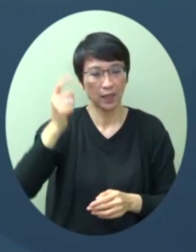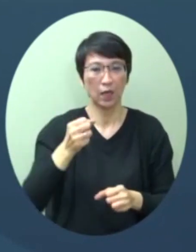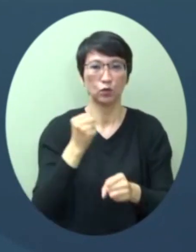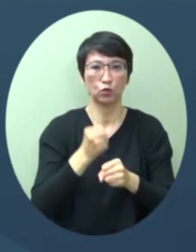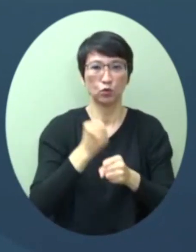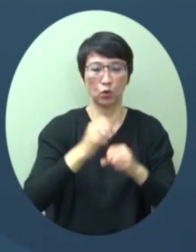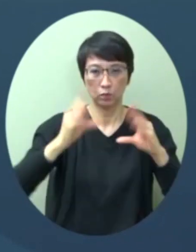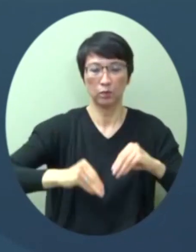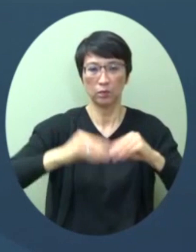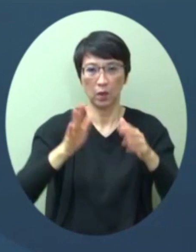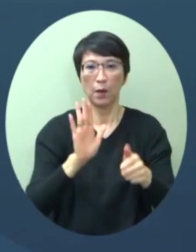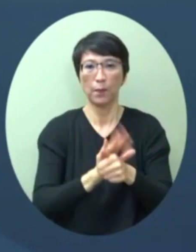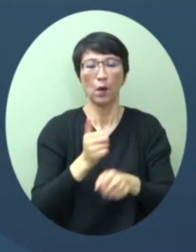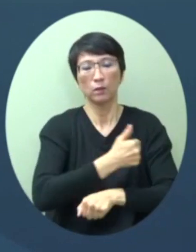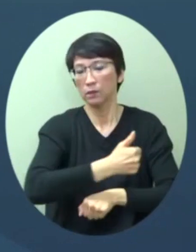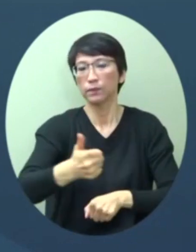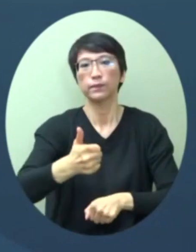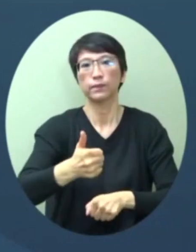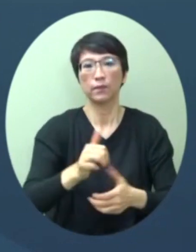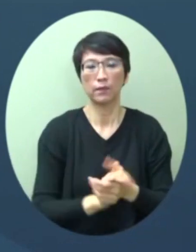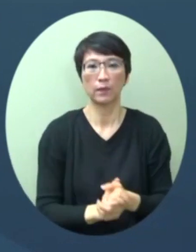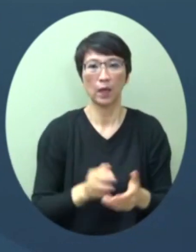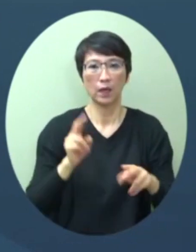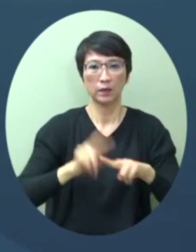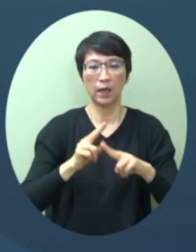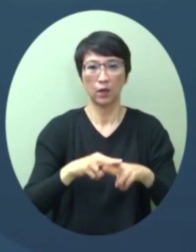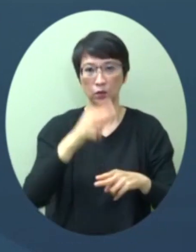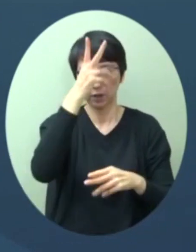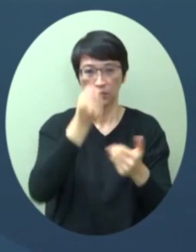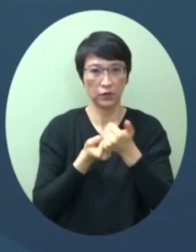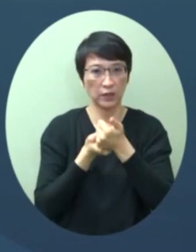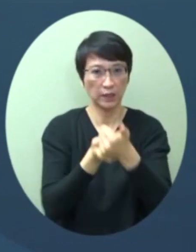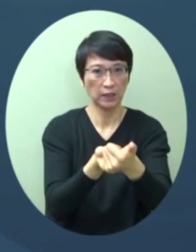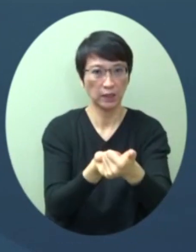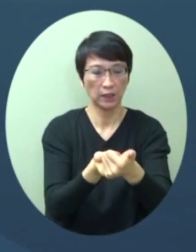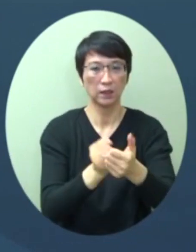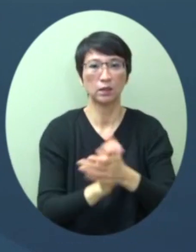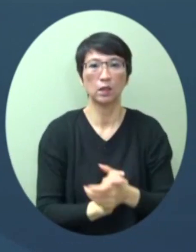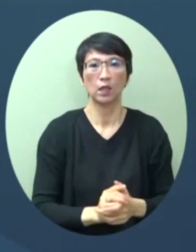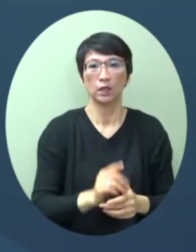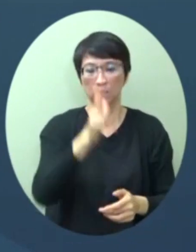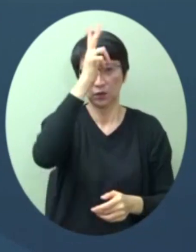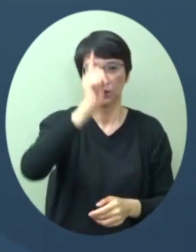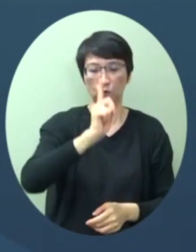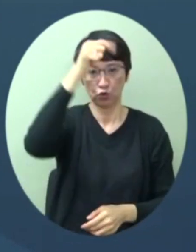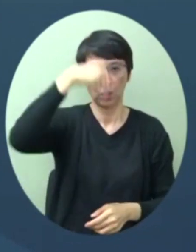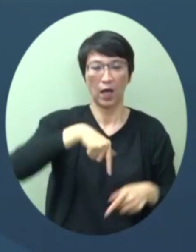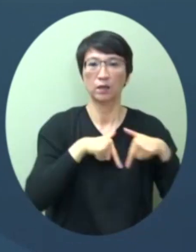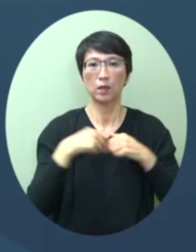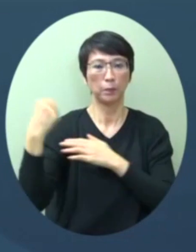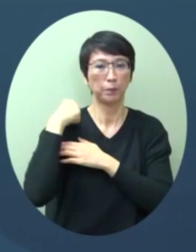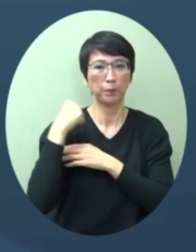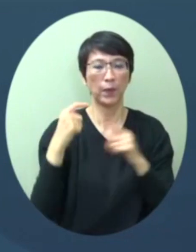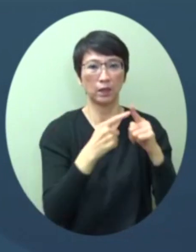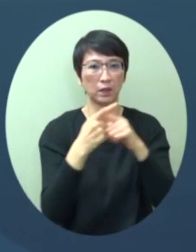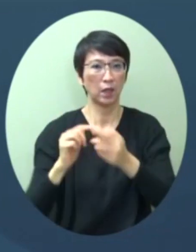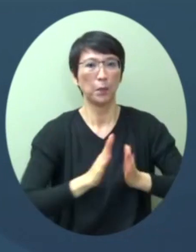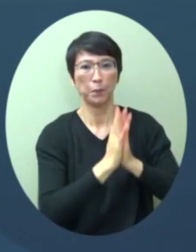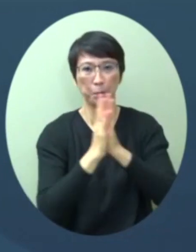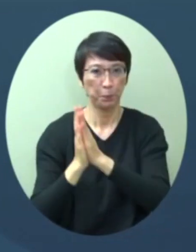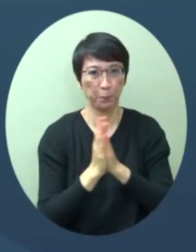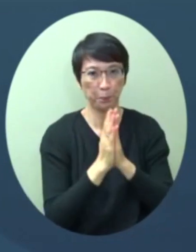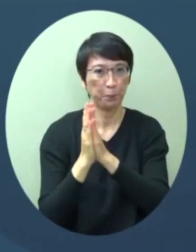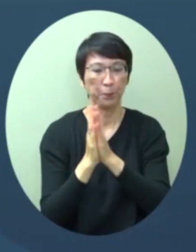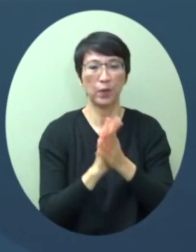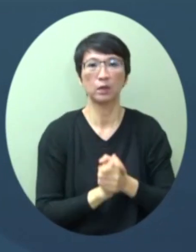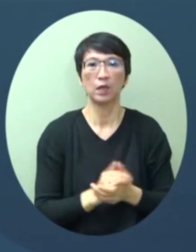的在中央的全力支援政府上下同心和市民的全力配合之下